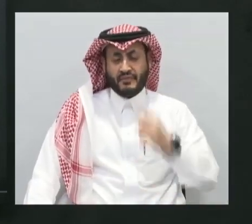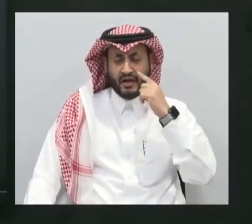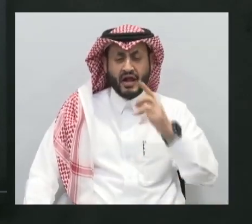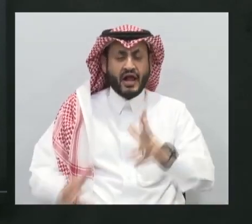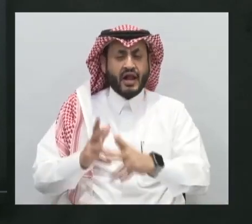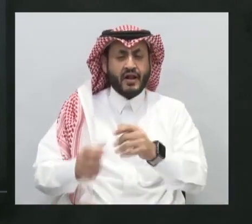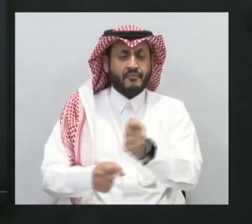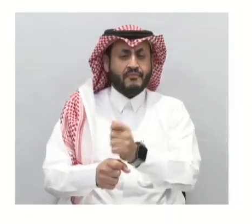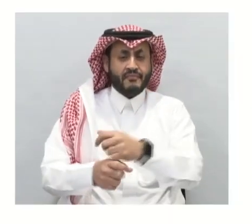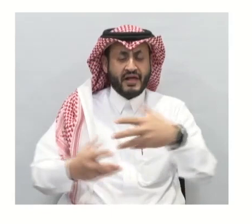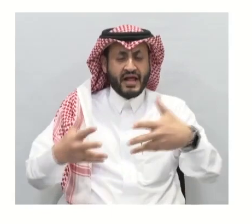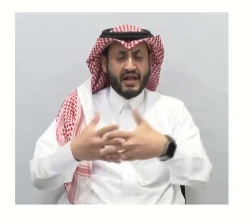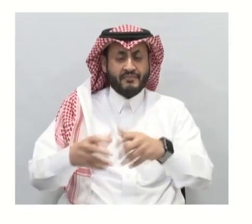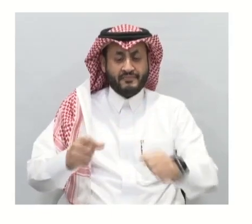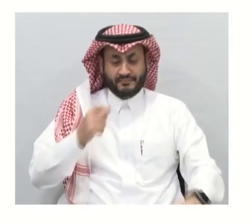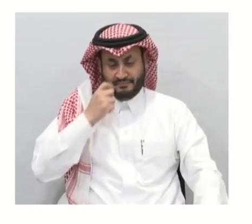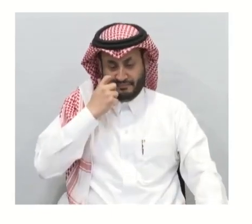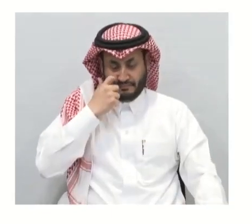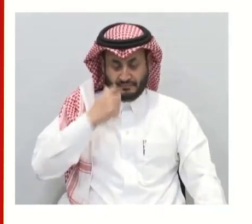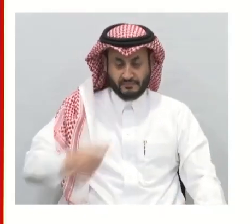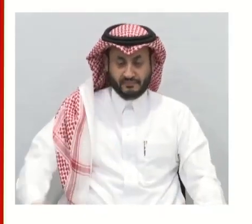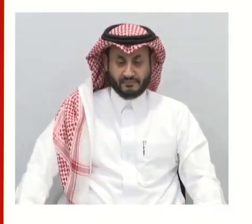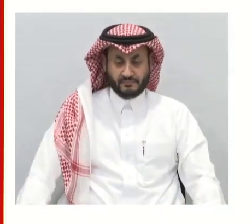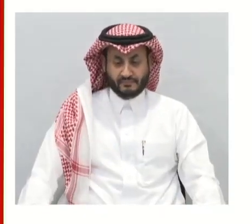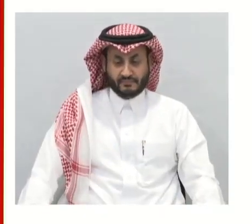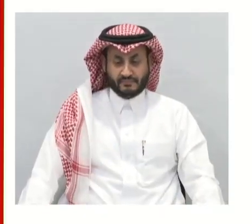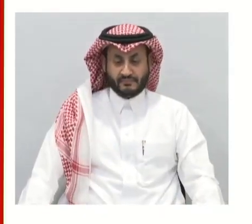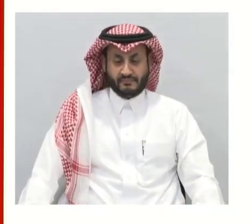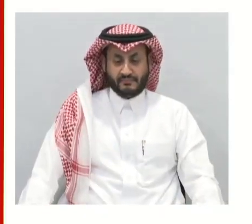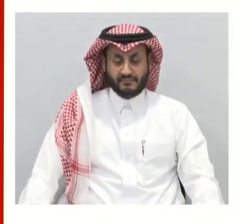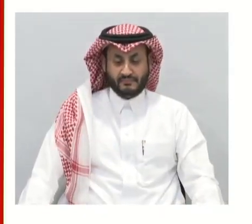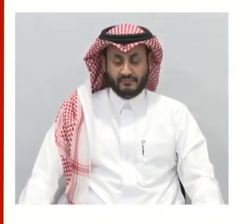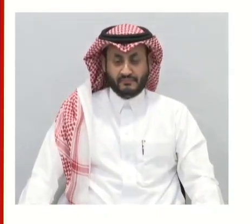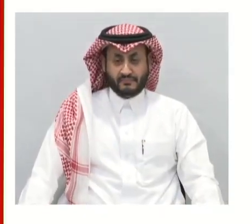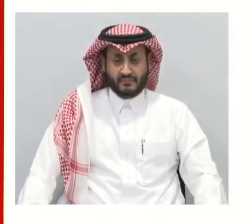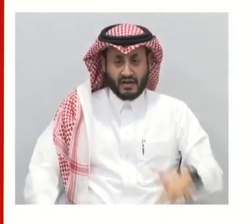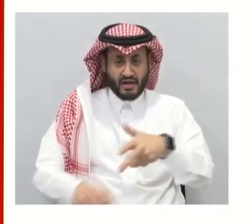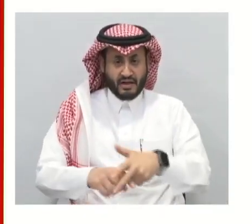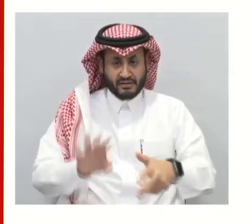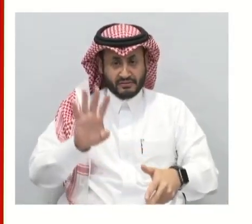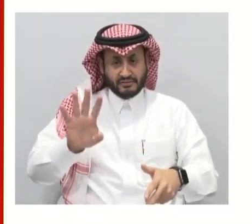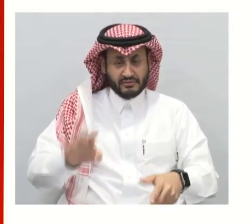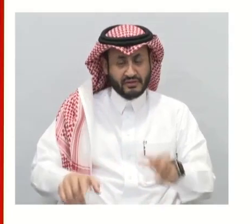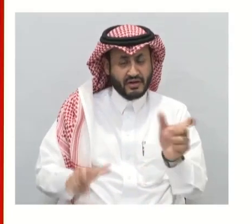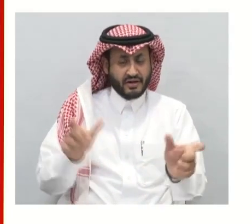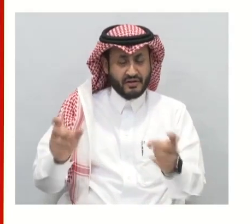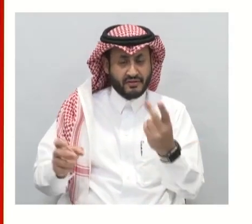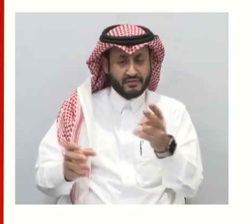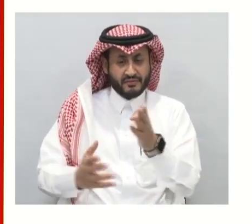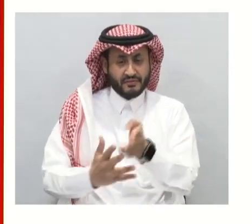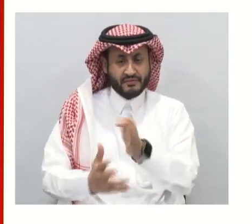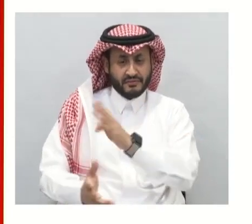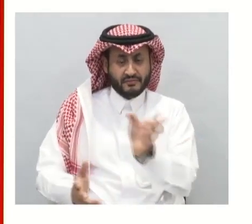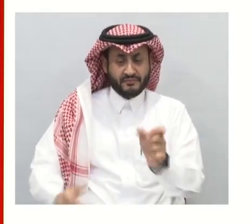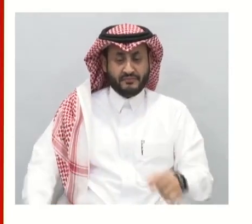كيف يتم الالتزام بها ذكرنا ان الوحده الرابعه الفصل السابع